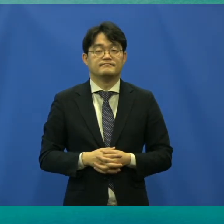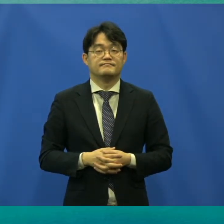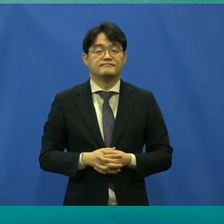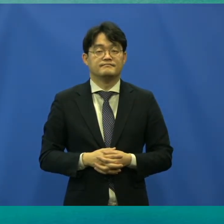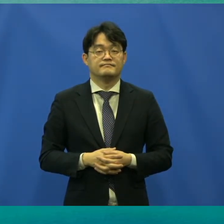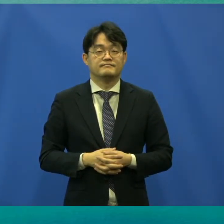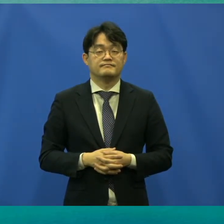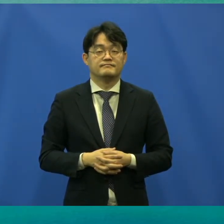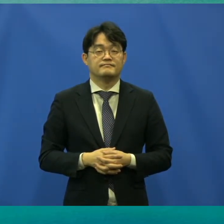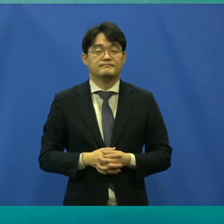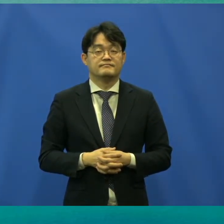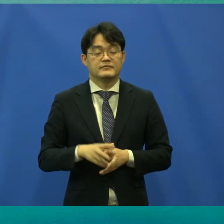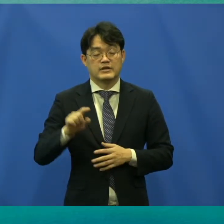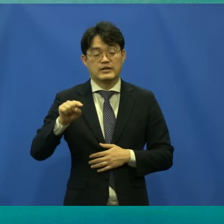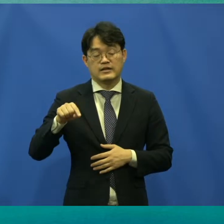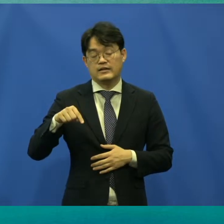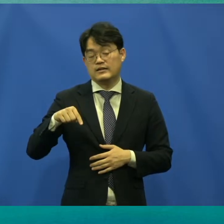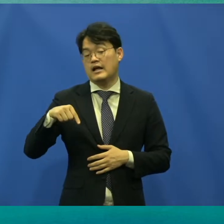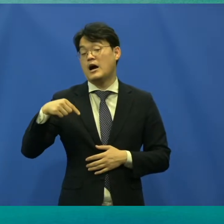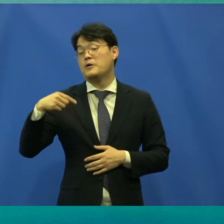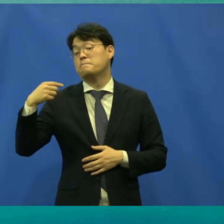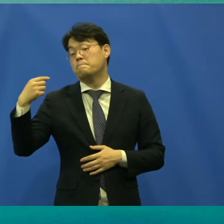삼장에 넘어가면 제가 할 말이 많습니다.